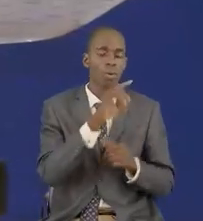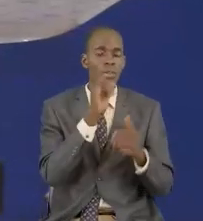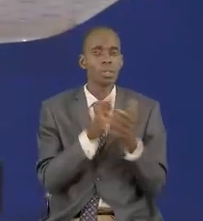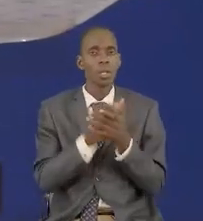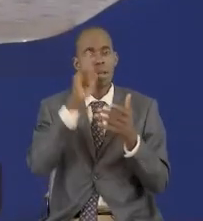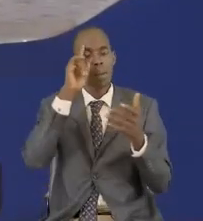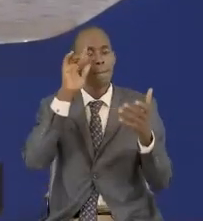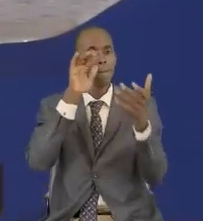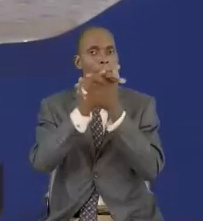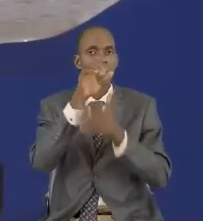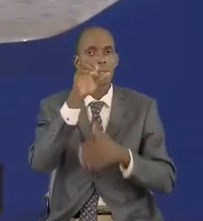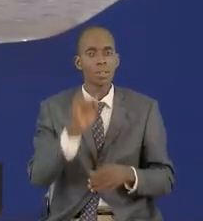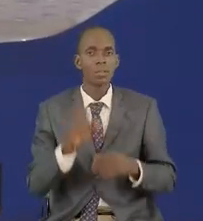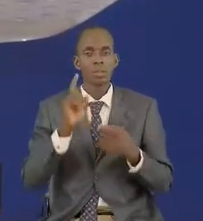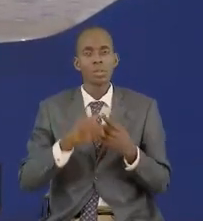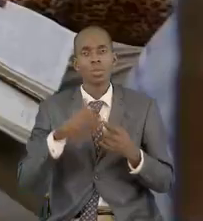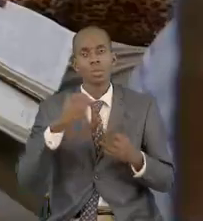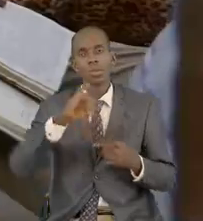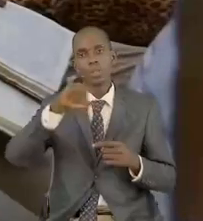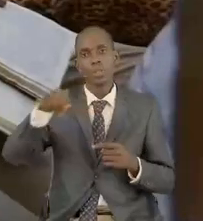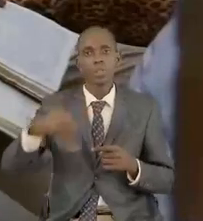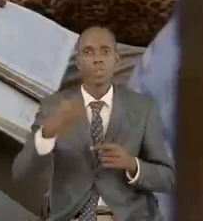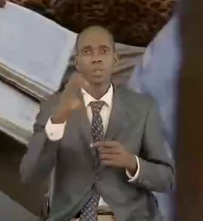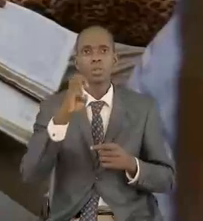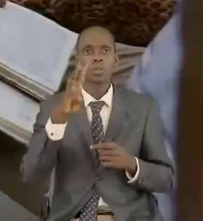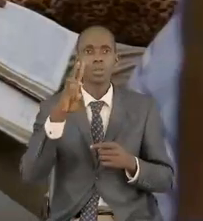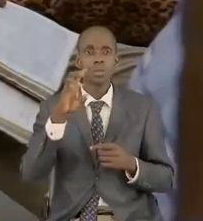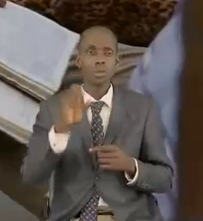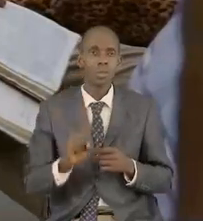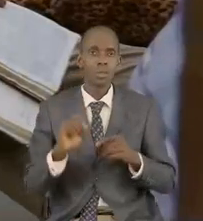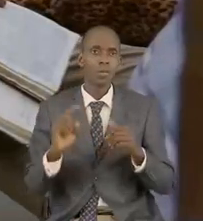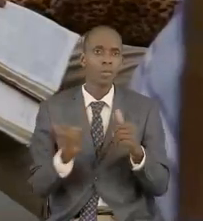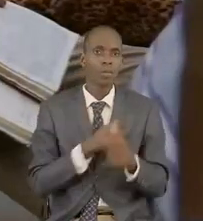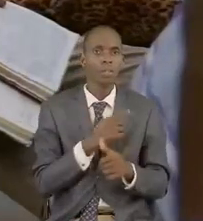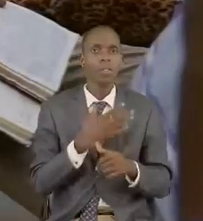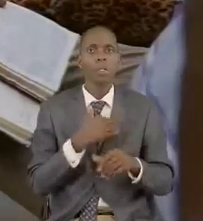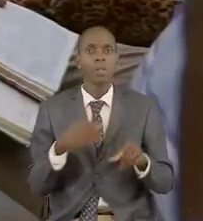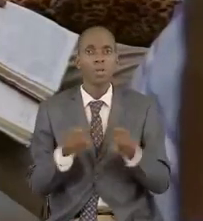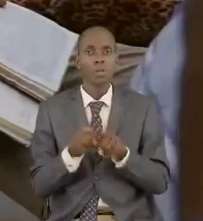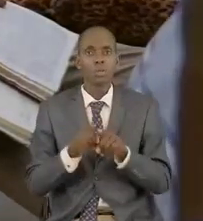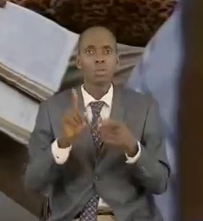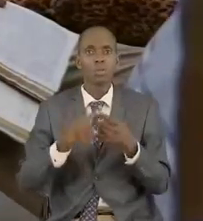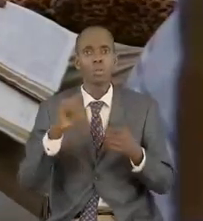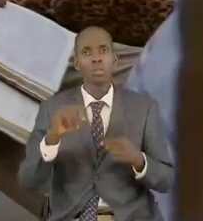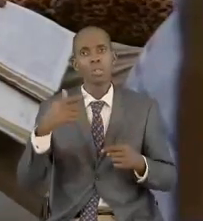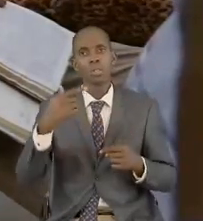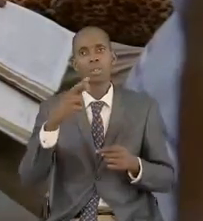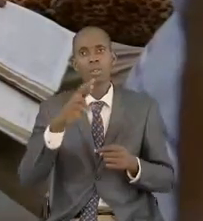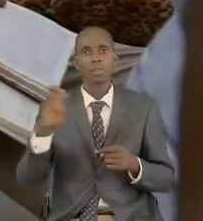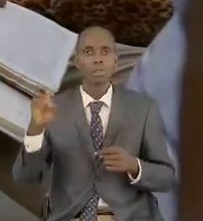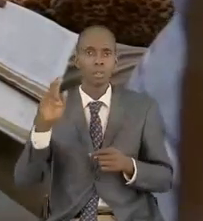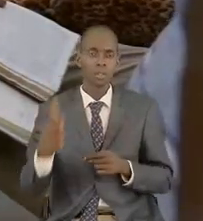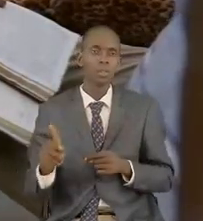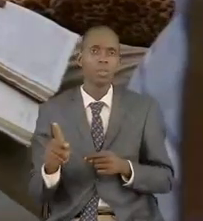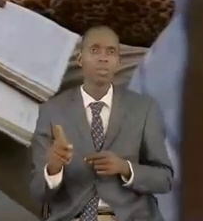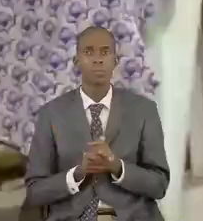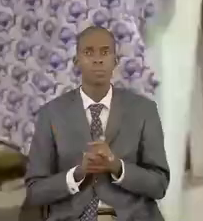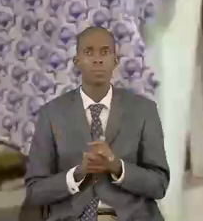Dieu juif premièrement puis du grec ça y est